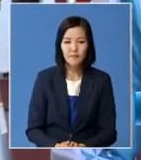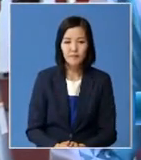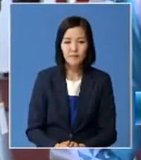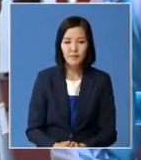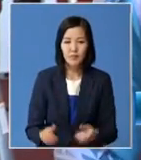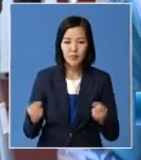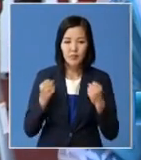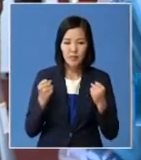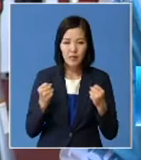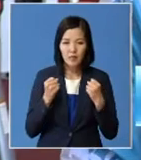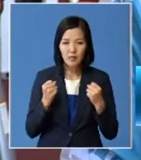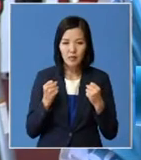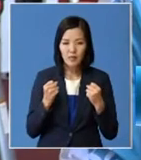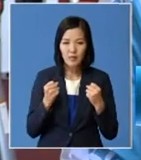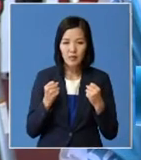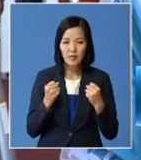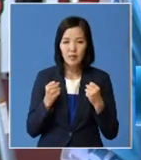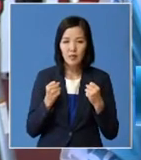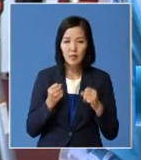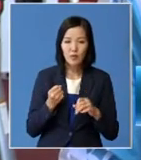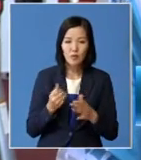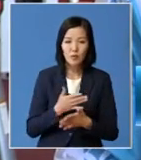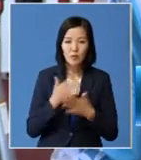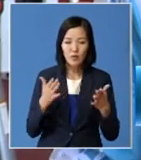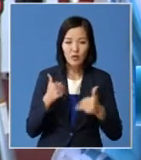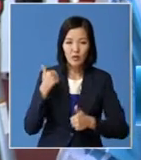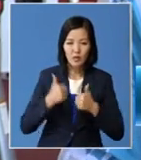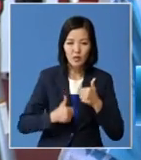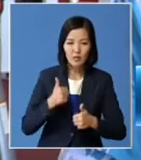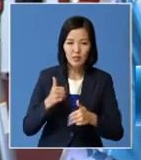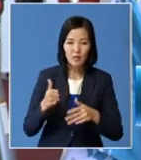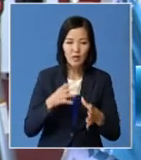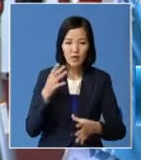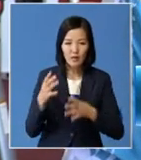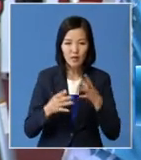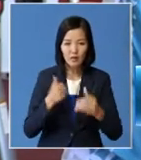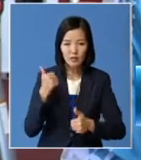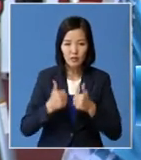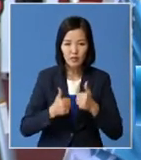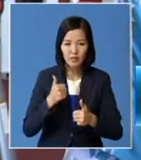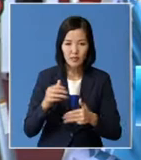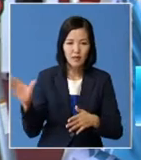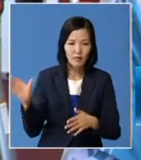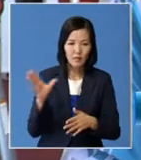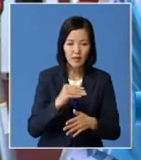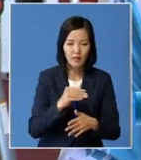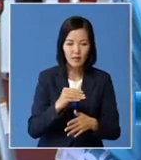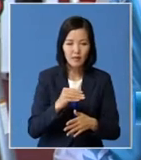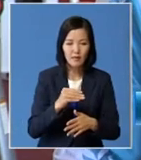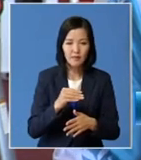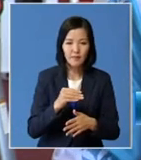Спортшы болғаннан кейін әрбір жарыс ол үлкен жарыс болсын. Мысалы, халықаралық жарыстар болсын. Қай қайсы болса да